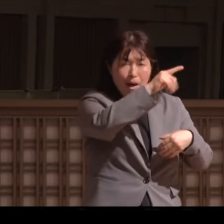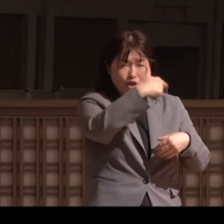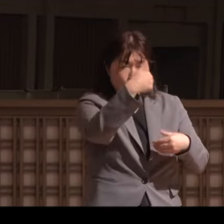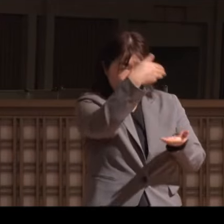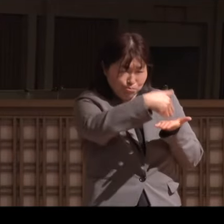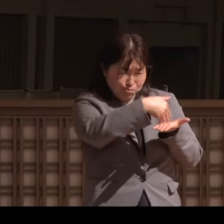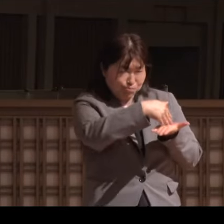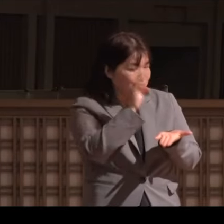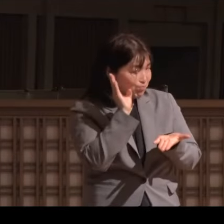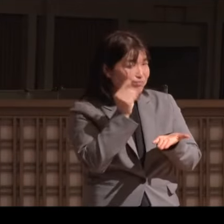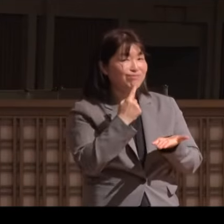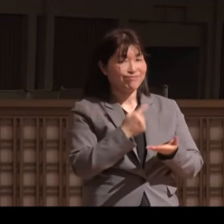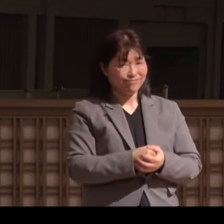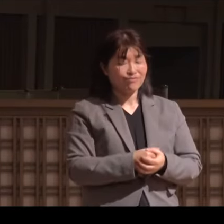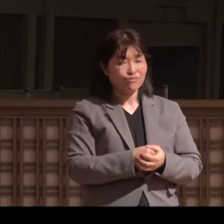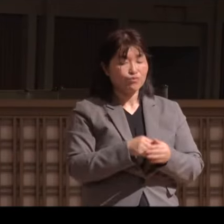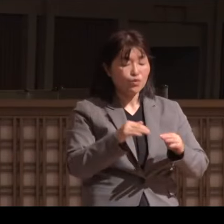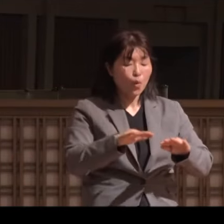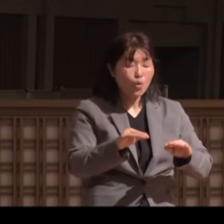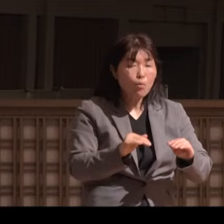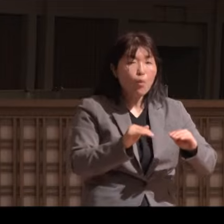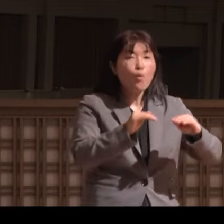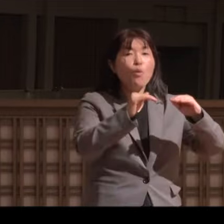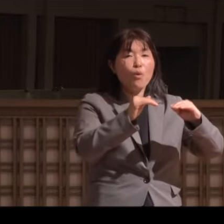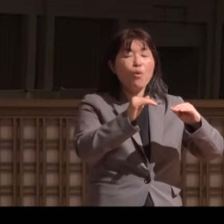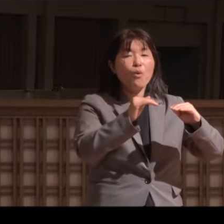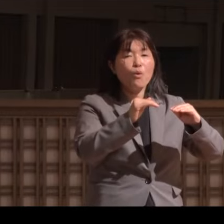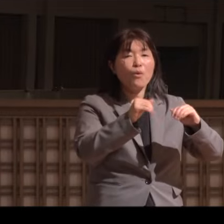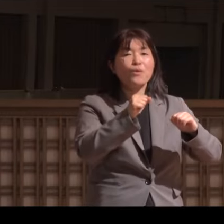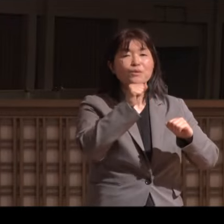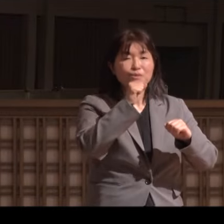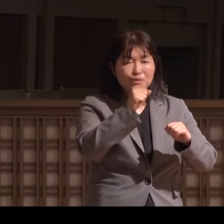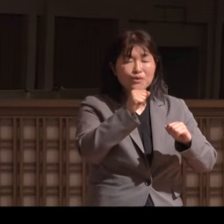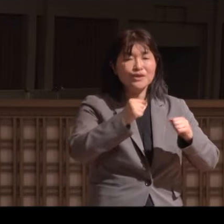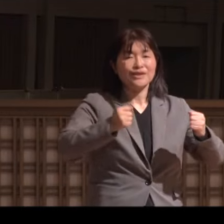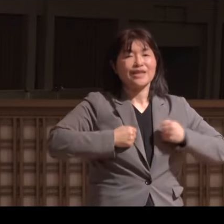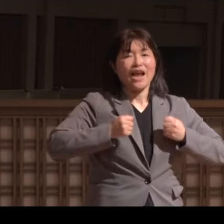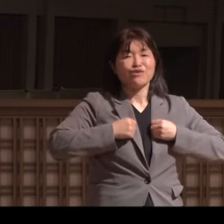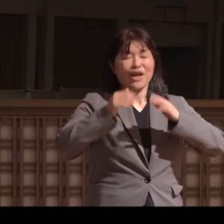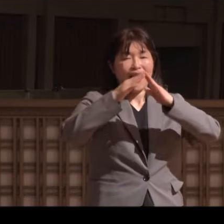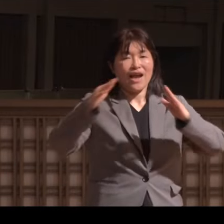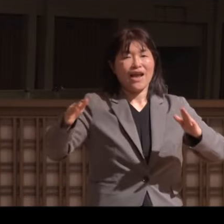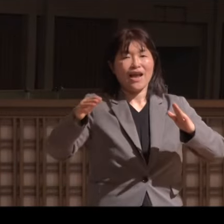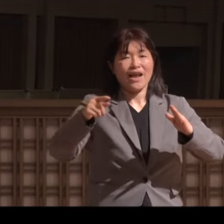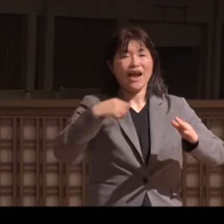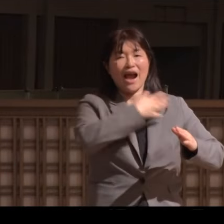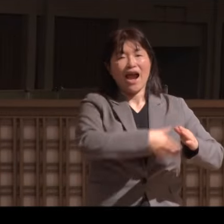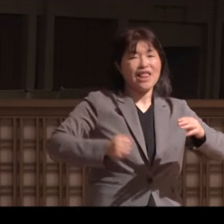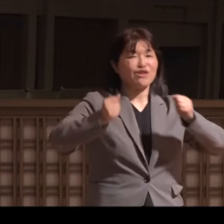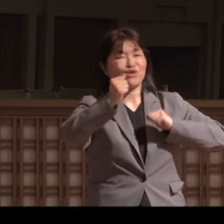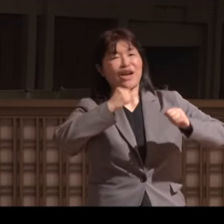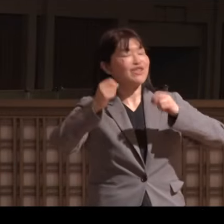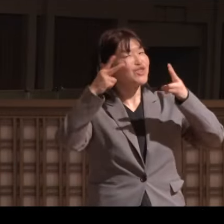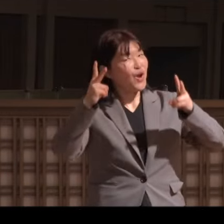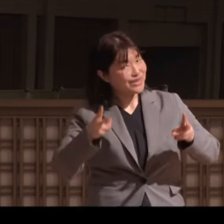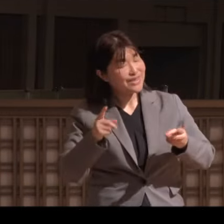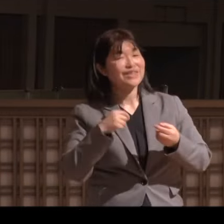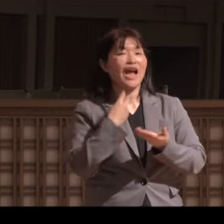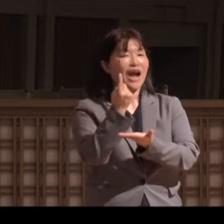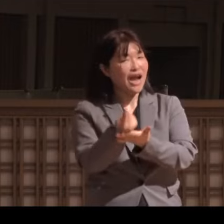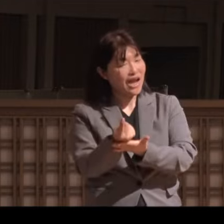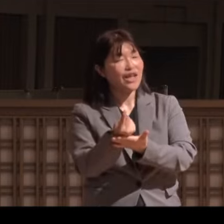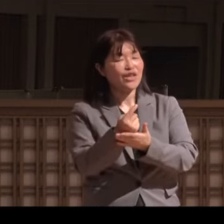いただいたりでもう少し子供が大きくなってくるとよくあの大きな体育館でやっている子供たちが体を動かすようなイベントもです